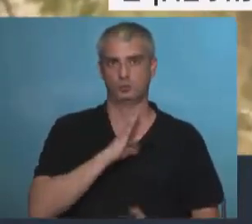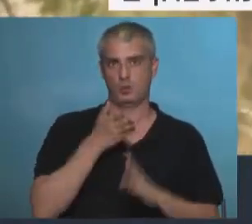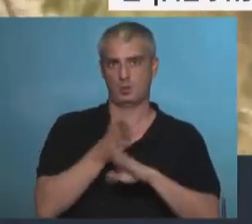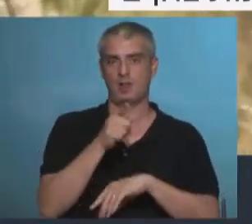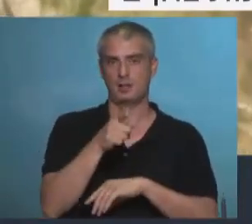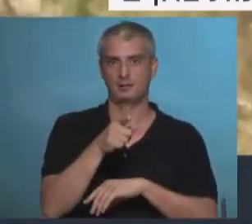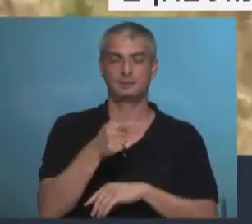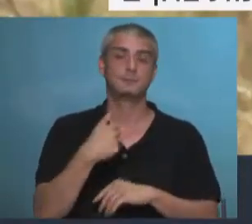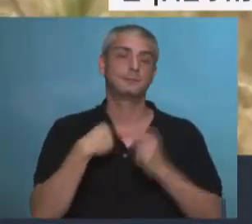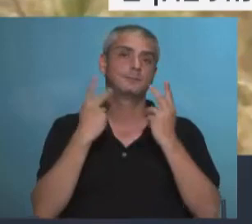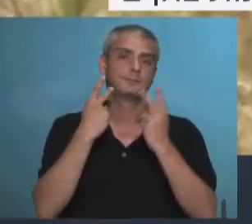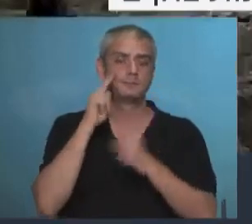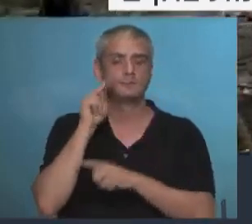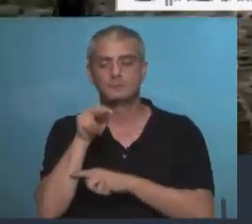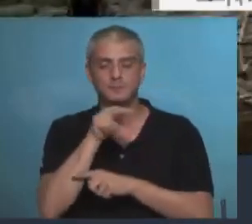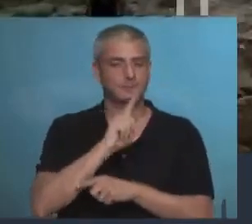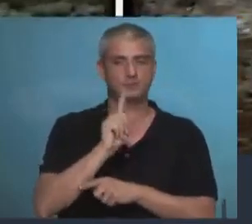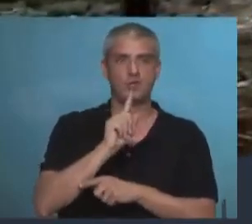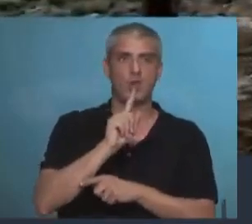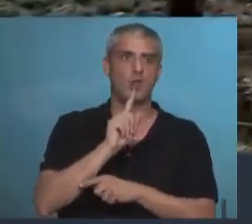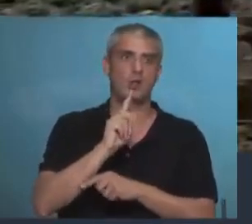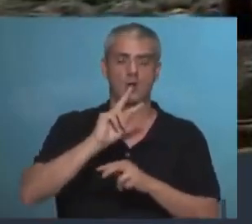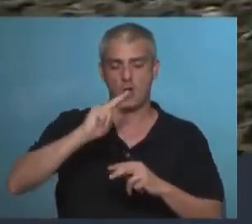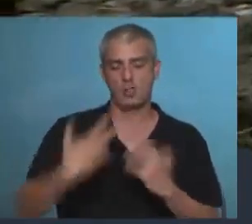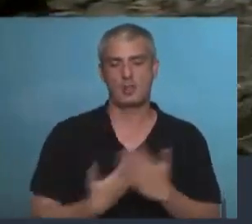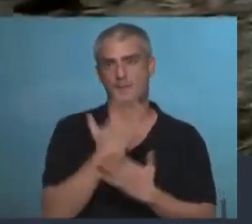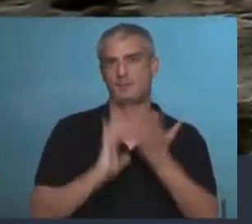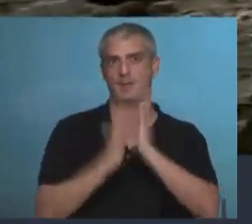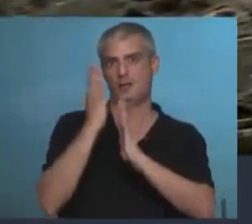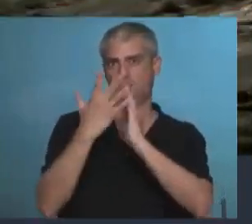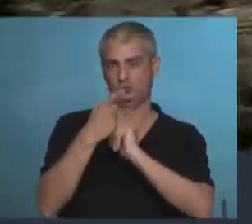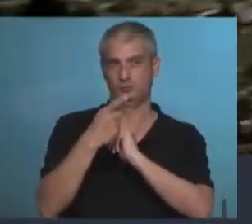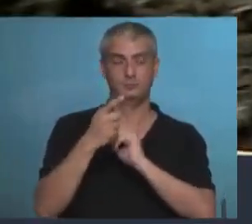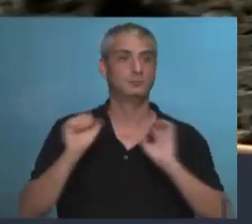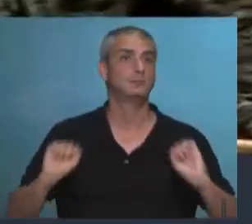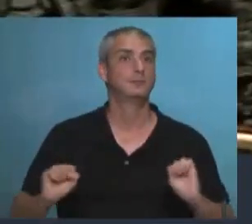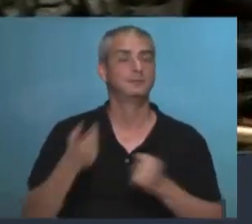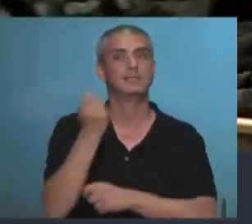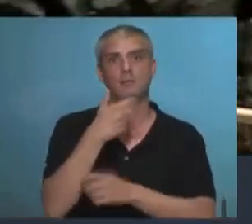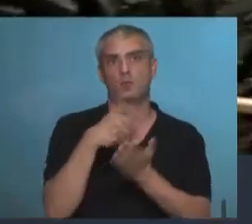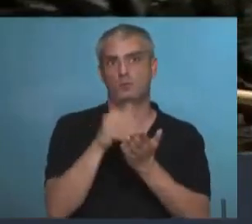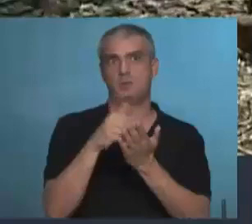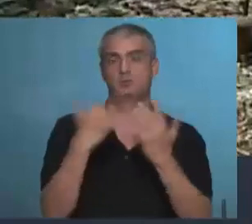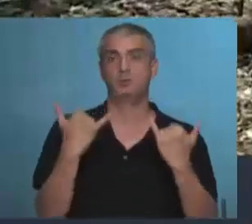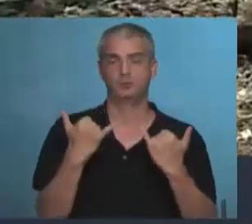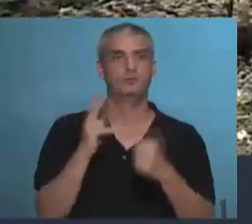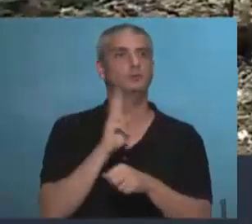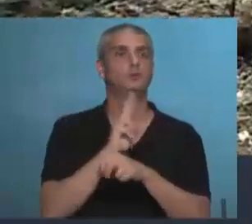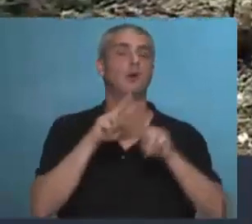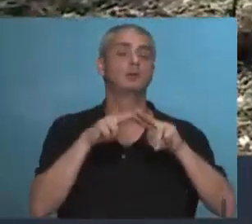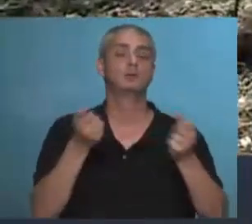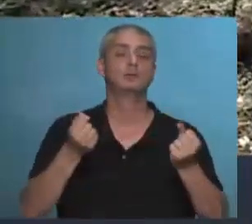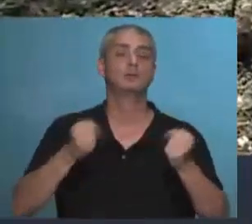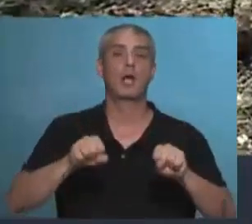אז אנחנו בעיקר מסתכלים לראות שלא מתחדשים. מאמצי הכיבוי נמשכים בשעה זו, והשמורה תיוותר סגורה